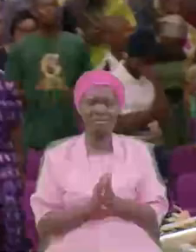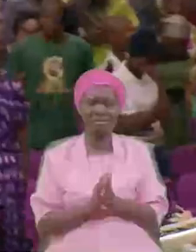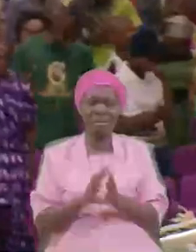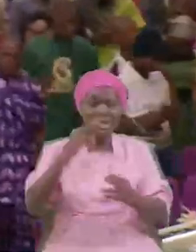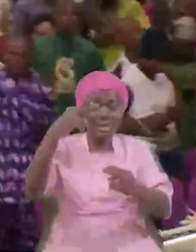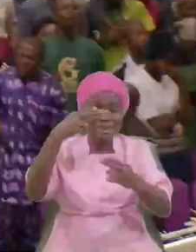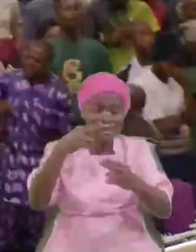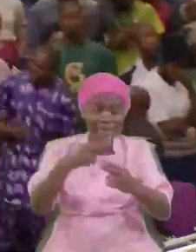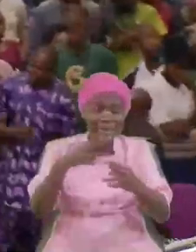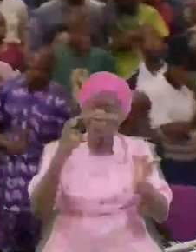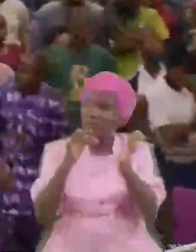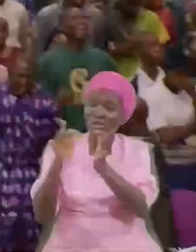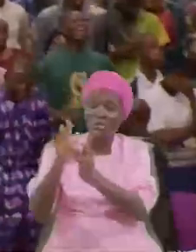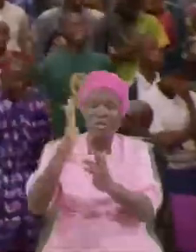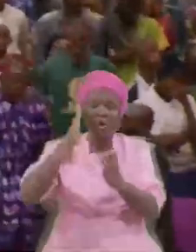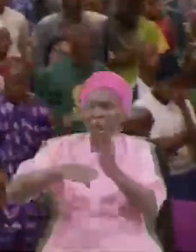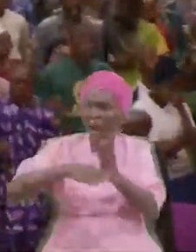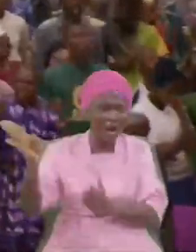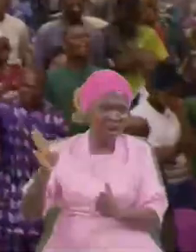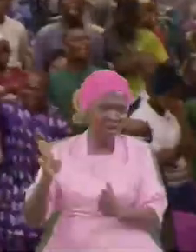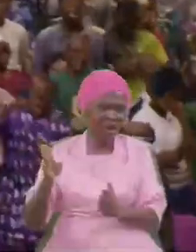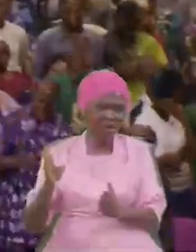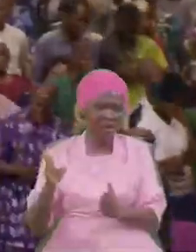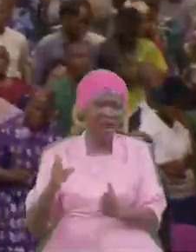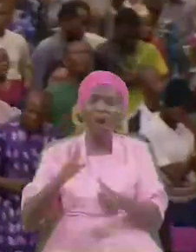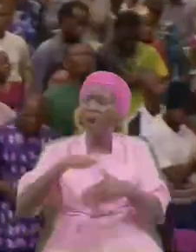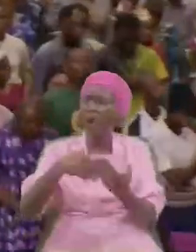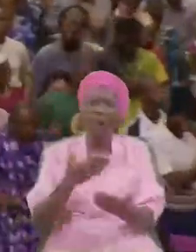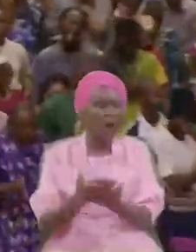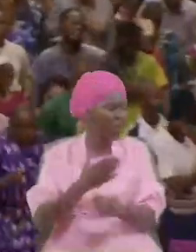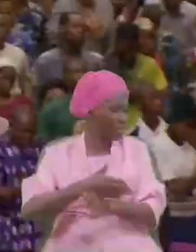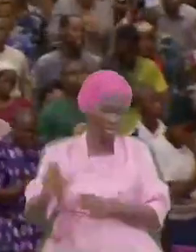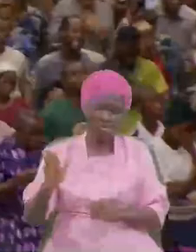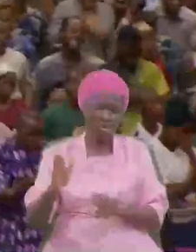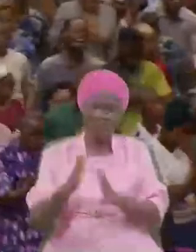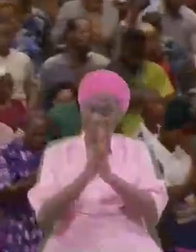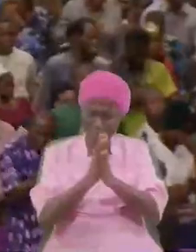Le nom de Jésus va les chasser tous.